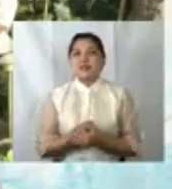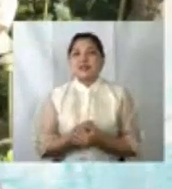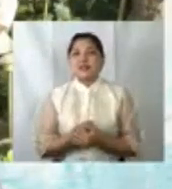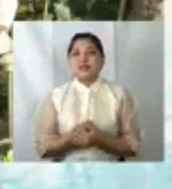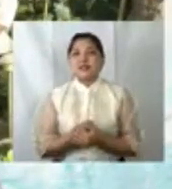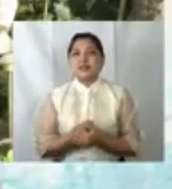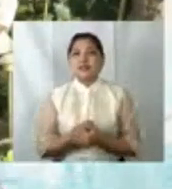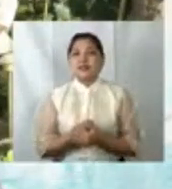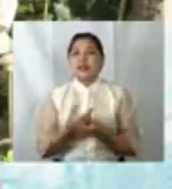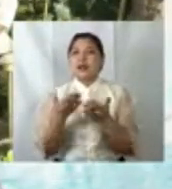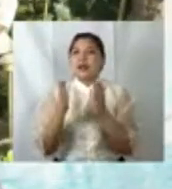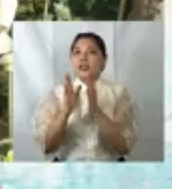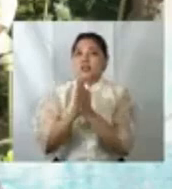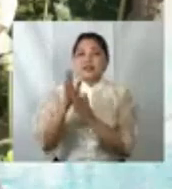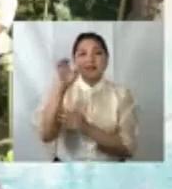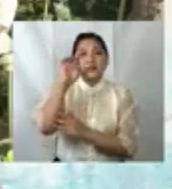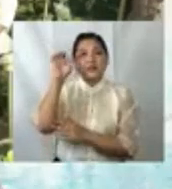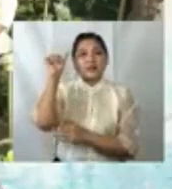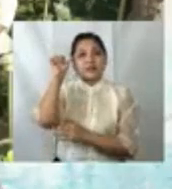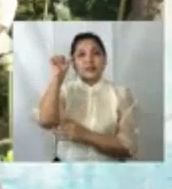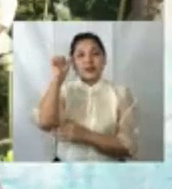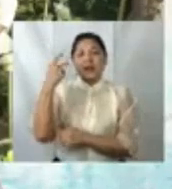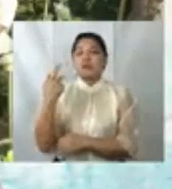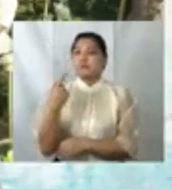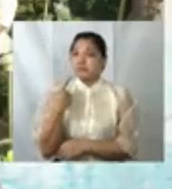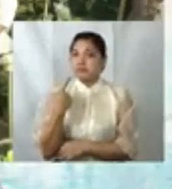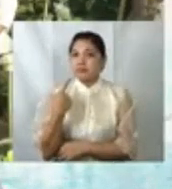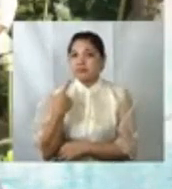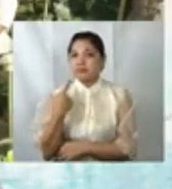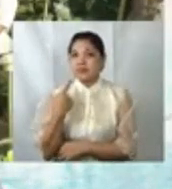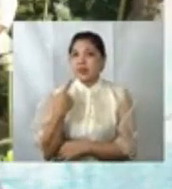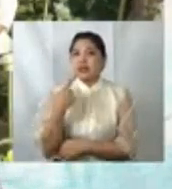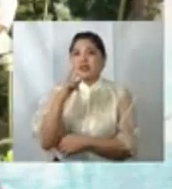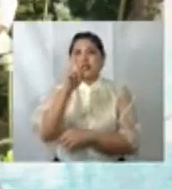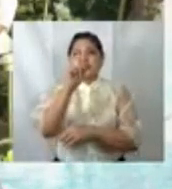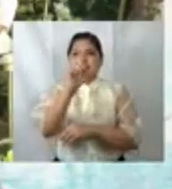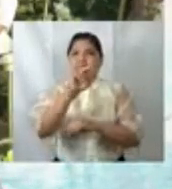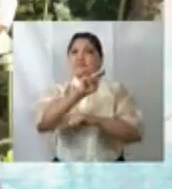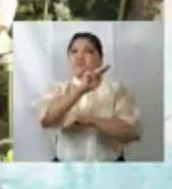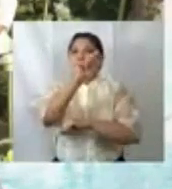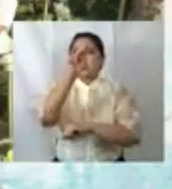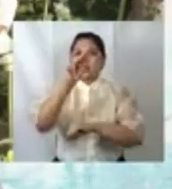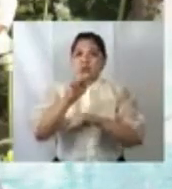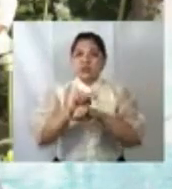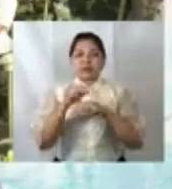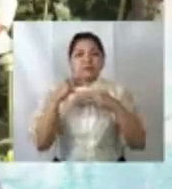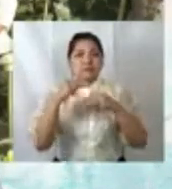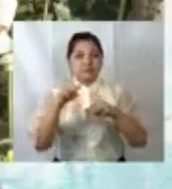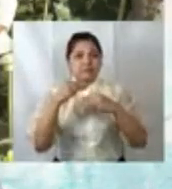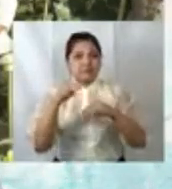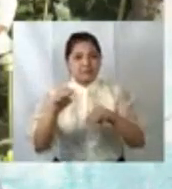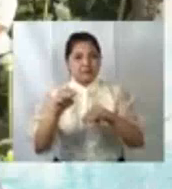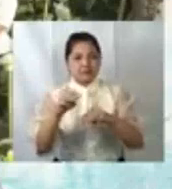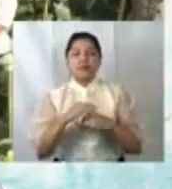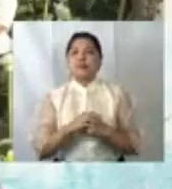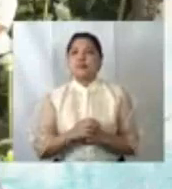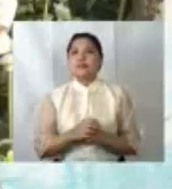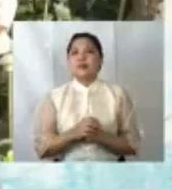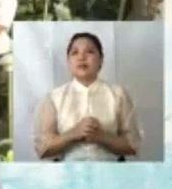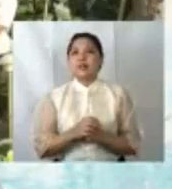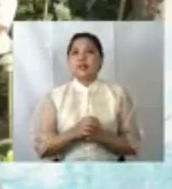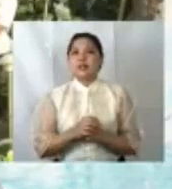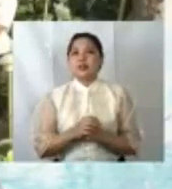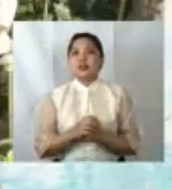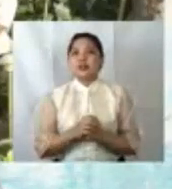humiling si General Emilio Aguinaldo na magkaroon ng isang national, ano, ng isang marcha national. And ito ay ibinalik